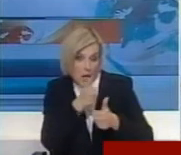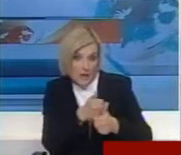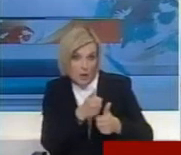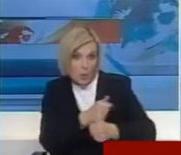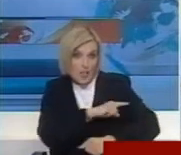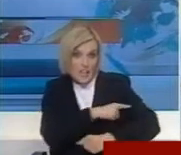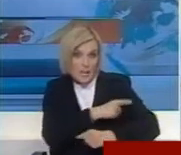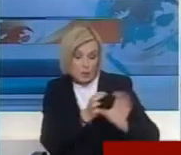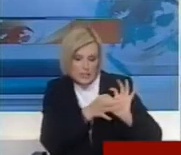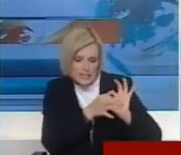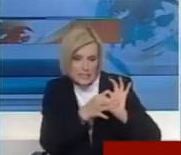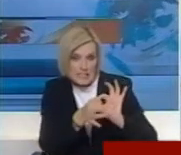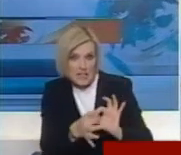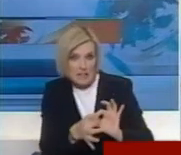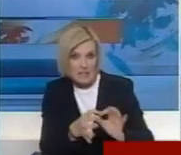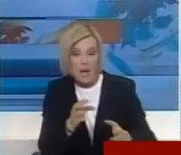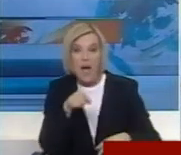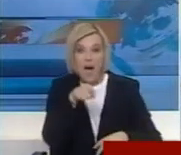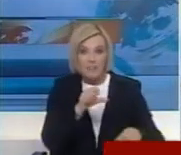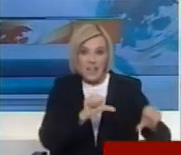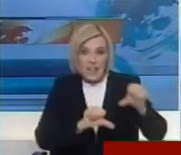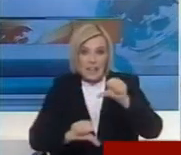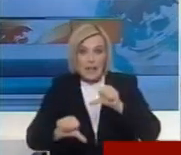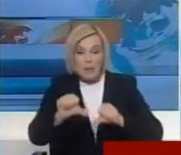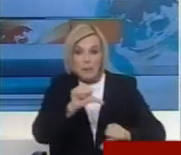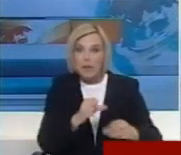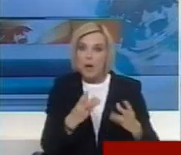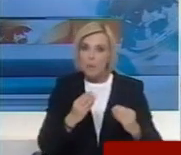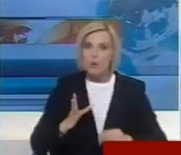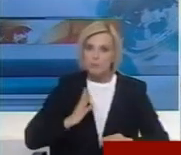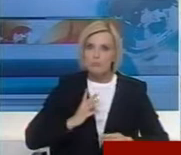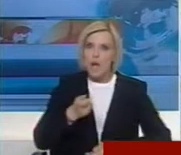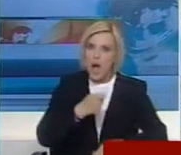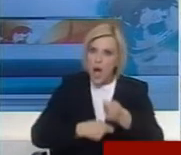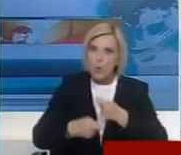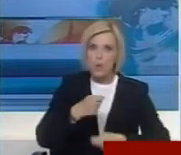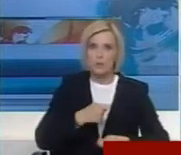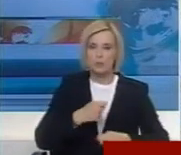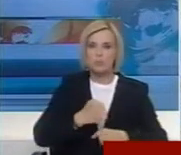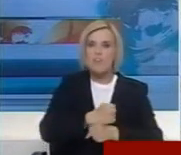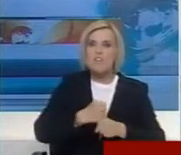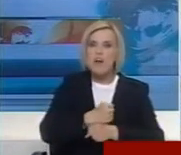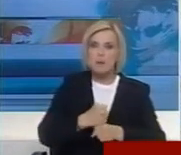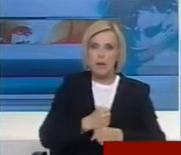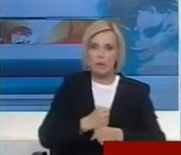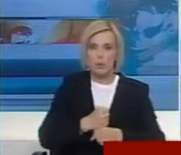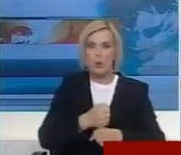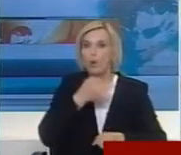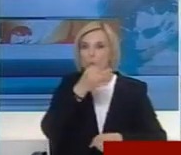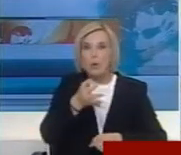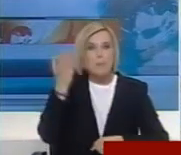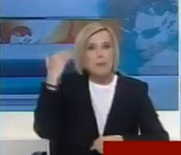χημικά που περιέχουν χλωροκίνη, που τα είχαν αγοράσει οι Αμερικανοί πολίτες για καθαρισμό του ενιδρίου